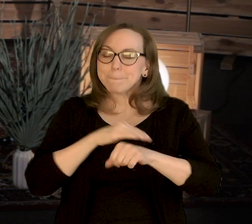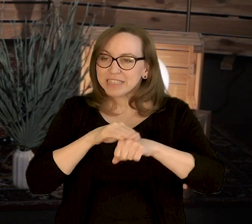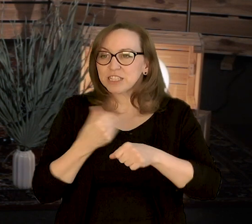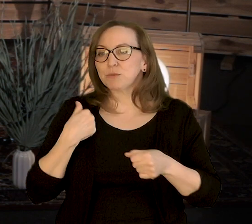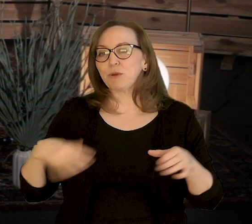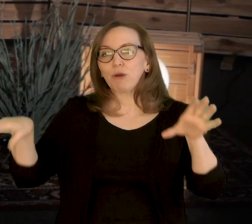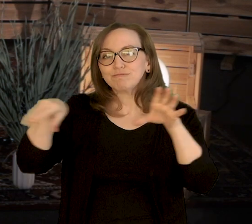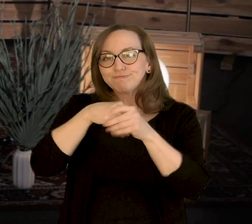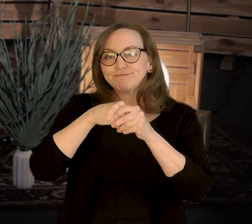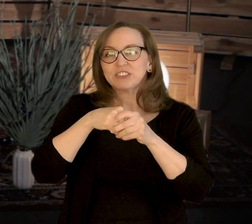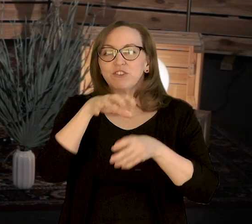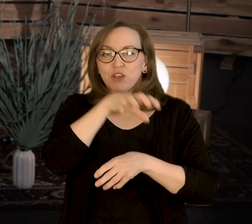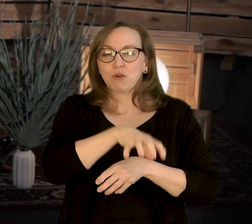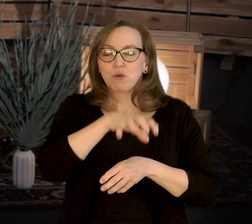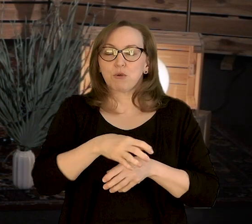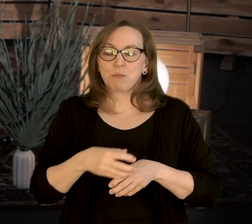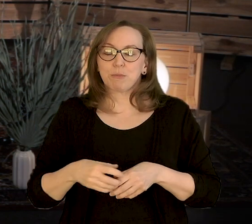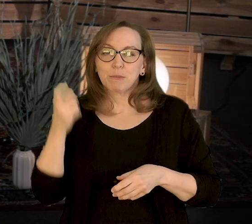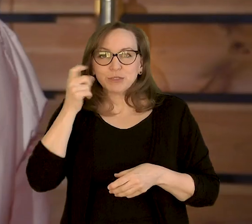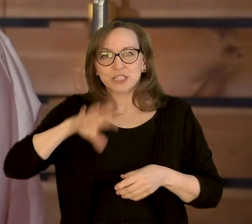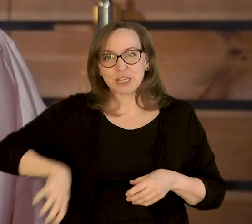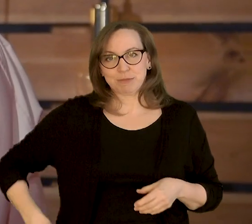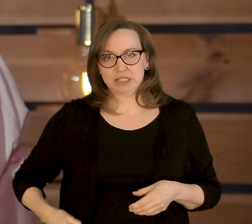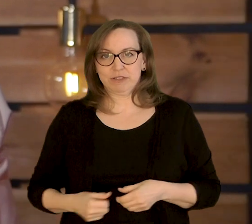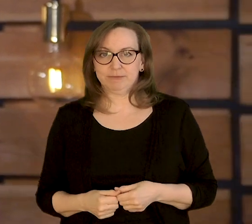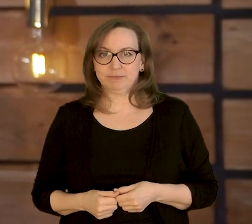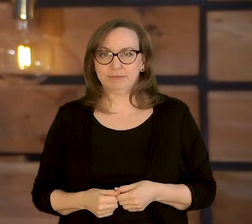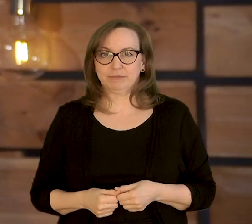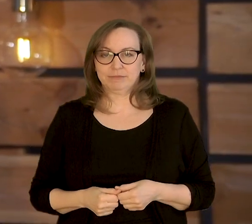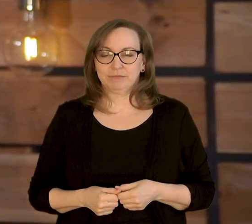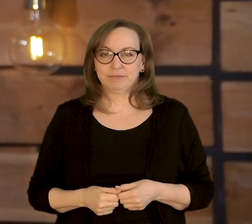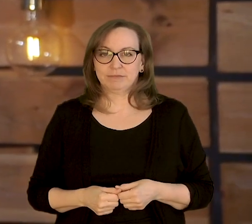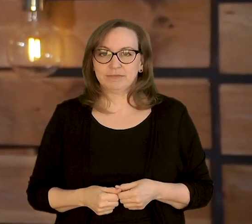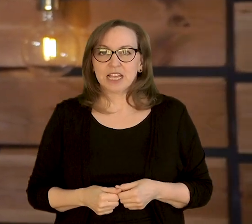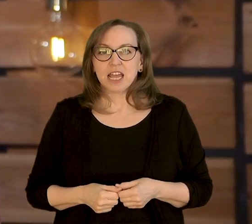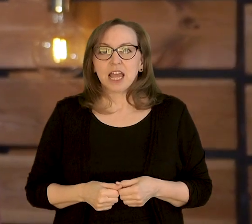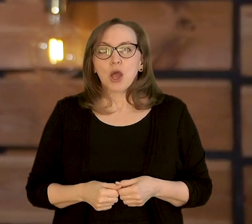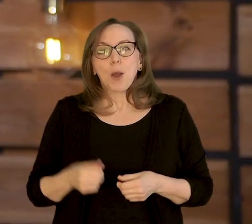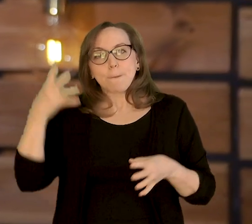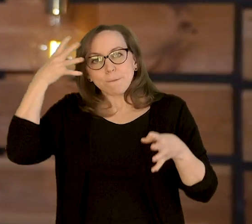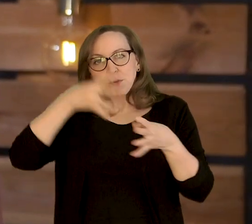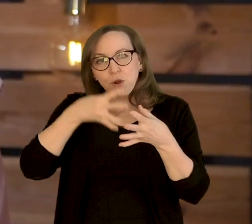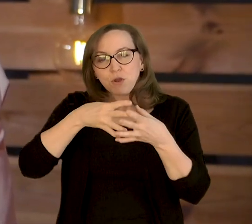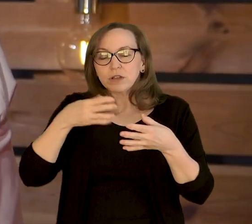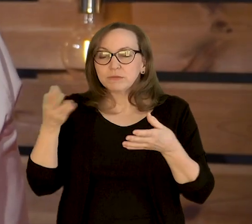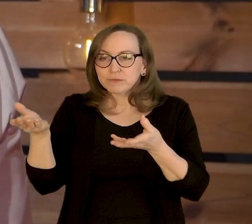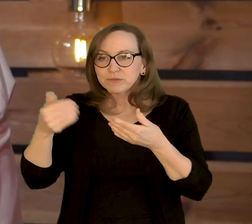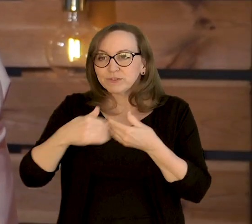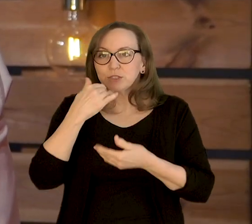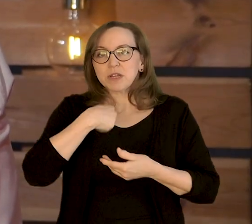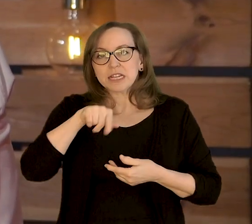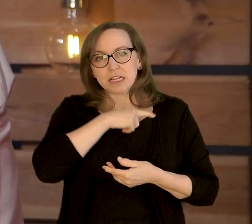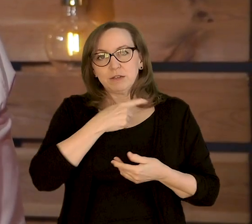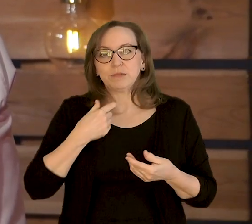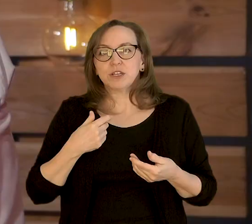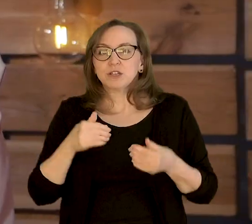Bóg kierował zapowiedzi prorocze po to, aby nam ludziom ułatwić rozpoznanie